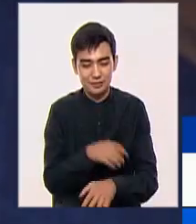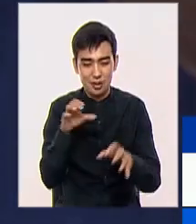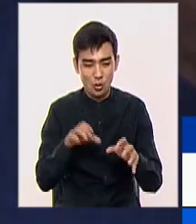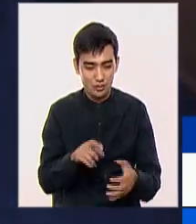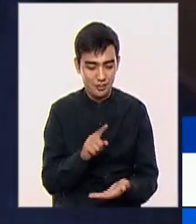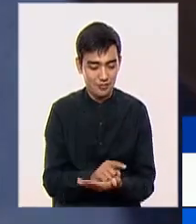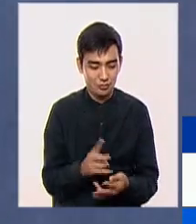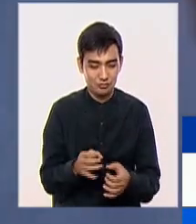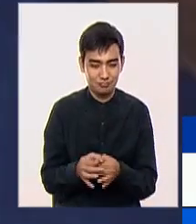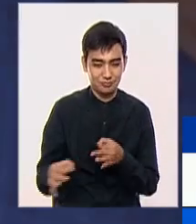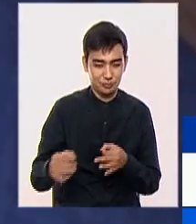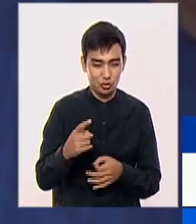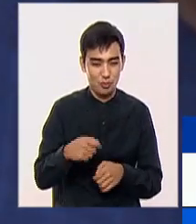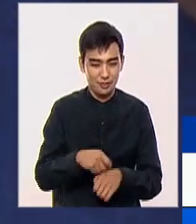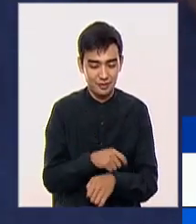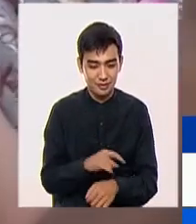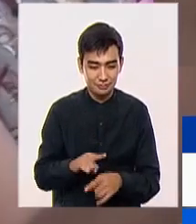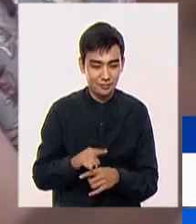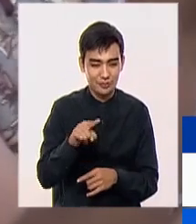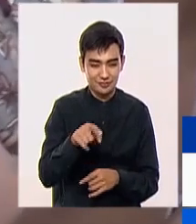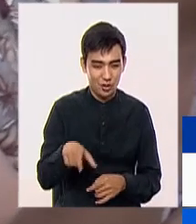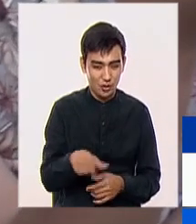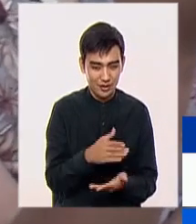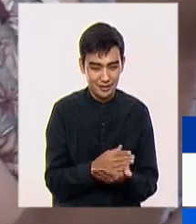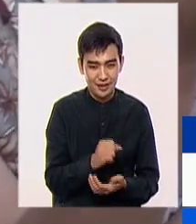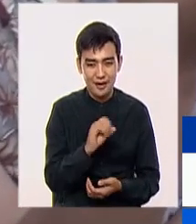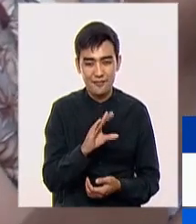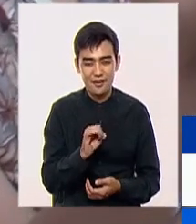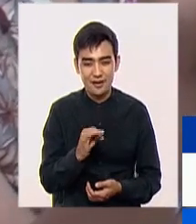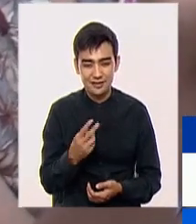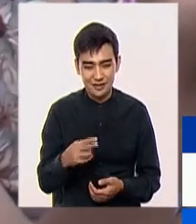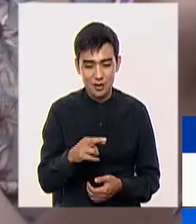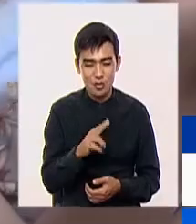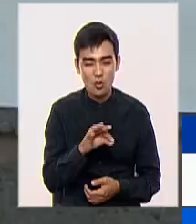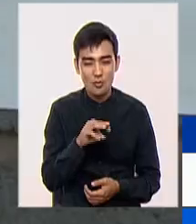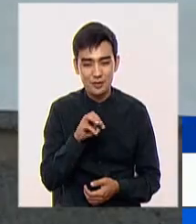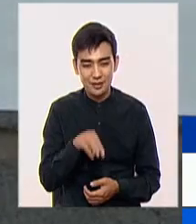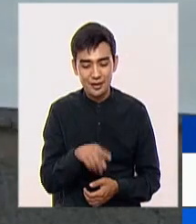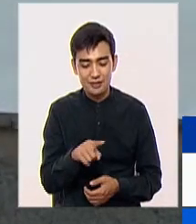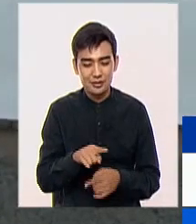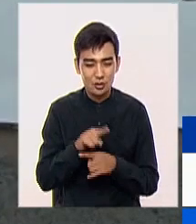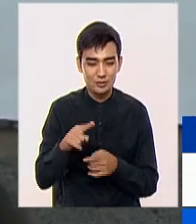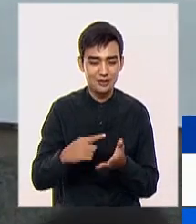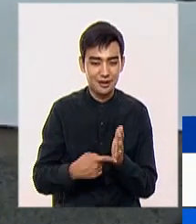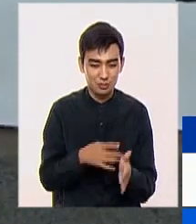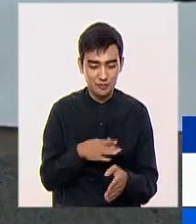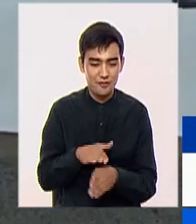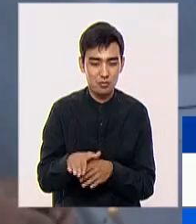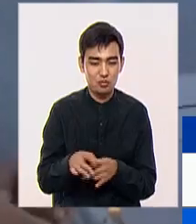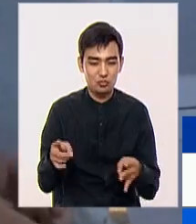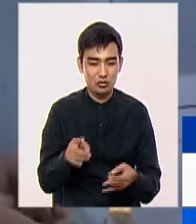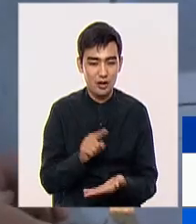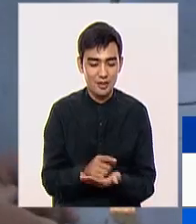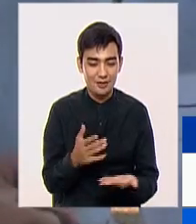міндеттелген. Ұшақтың әуеге көтерілу жолағы да ұзарған. Азаматтық авиация комитеті әуежайдан осы талаптарды орындауды міндеттеп отыр. Өйткені